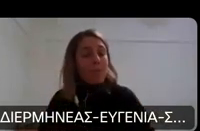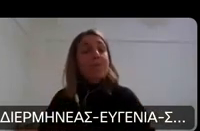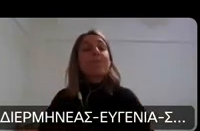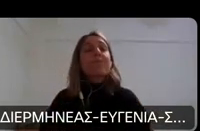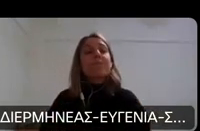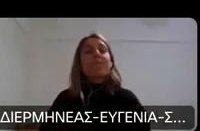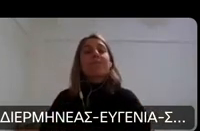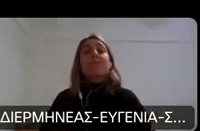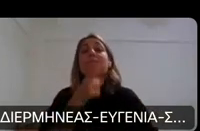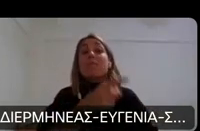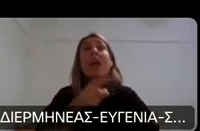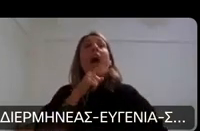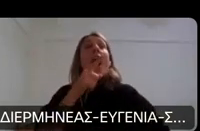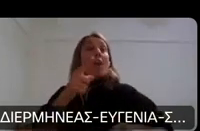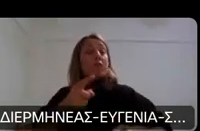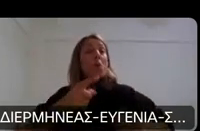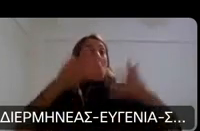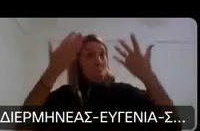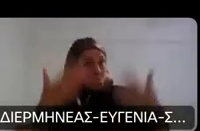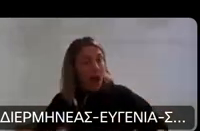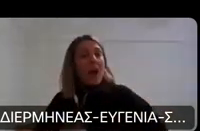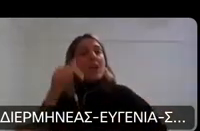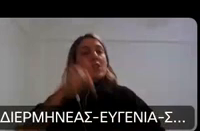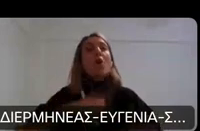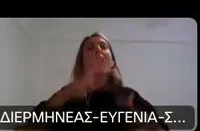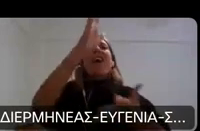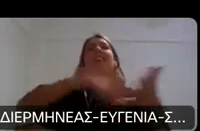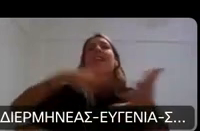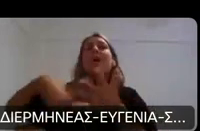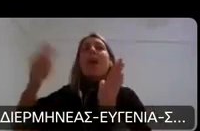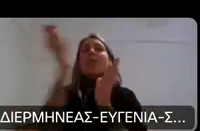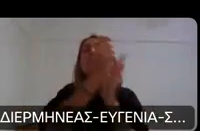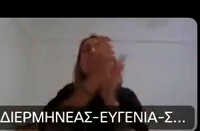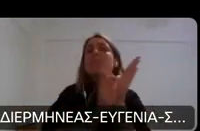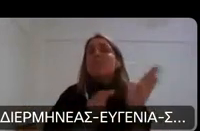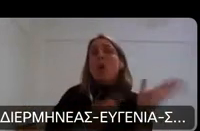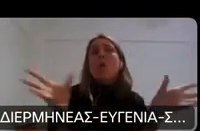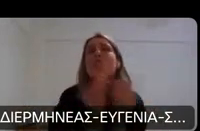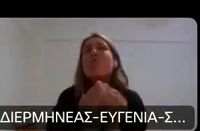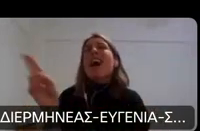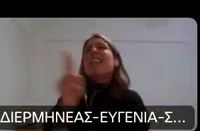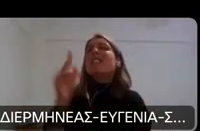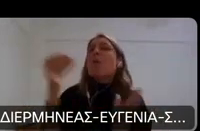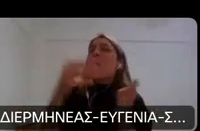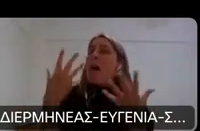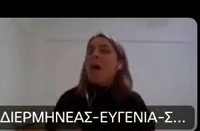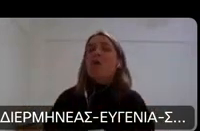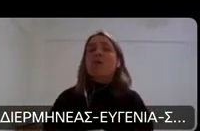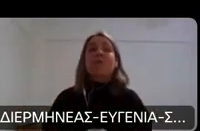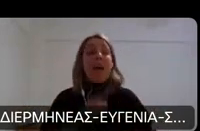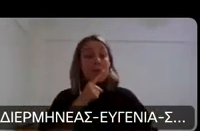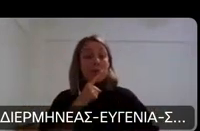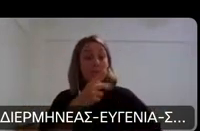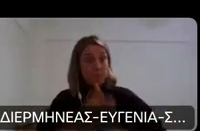επί τη βάση της εφαρμογής αυτής επισημειώσαμε τα κείμενα ως προς την ρατσιστικότητά τους. Από τη διαδικασία